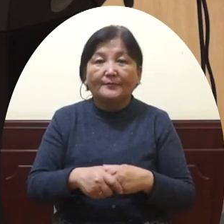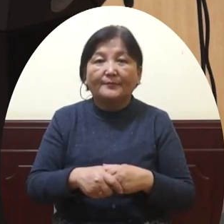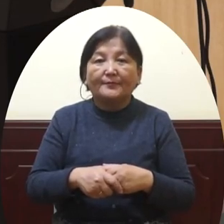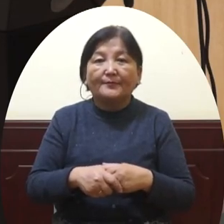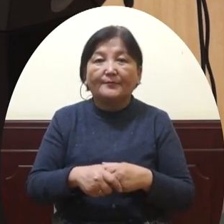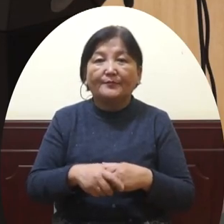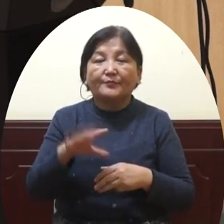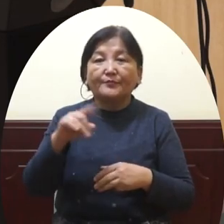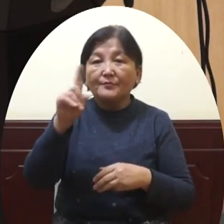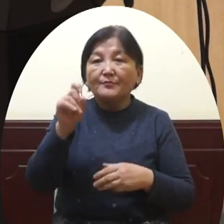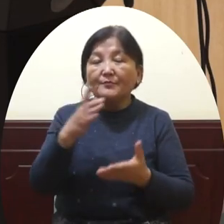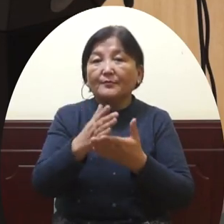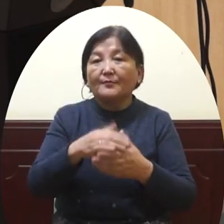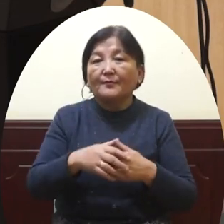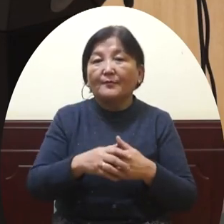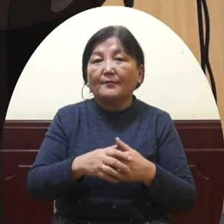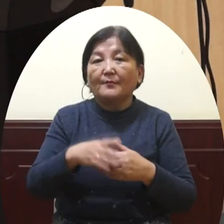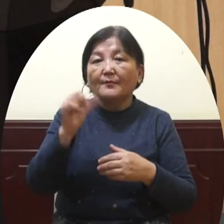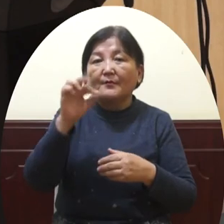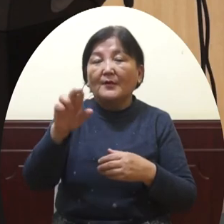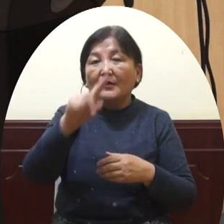Сайн асуулт байна.